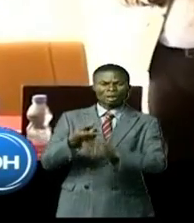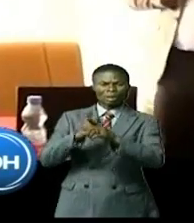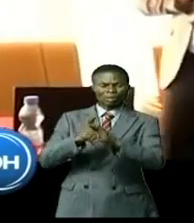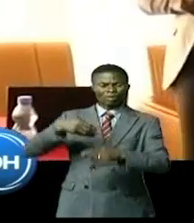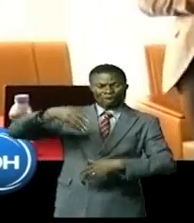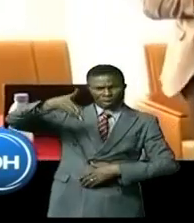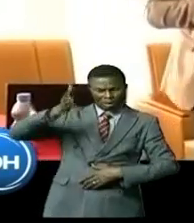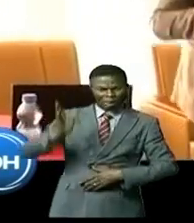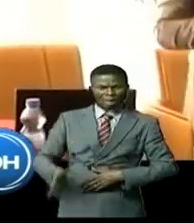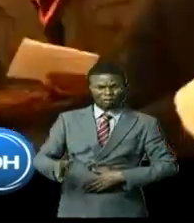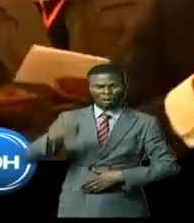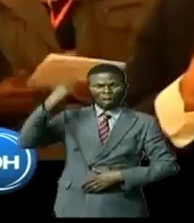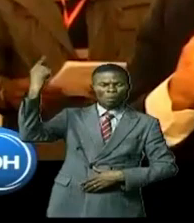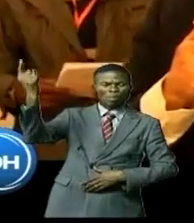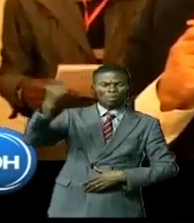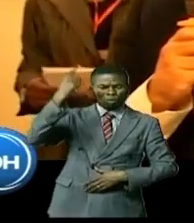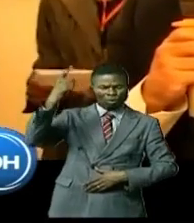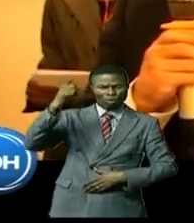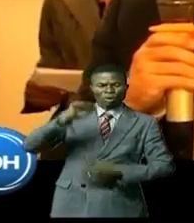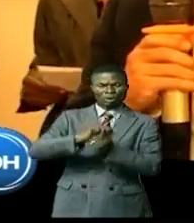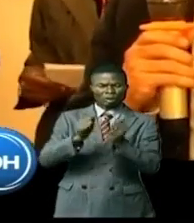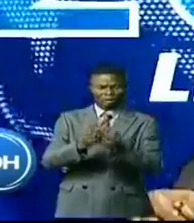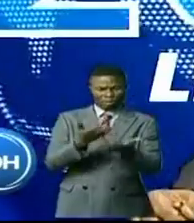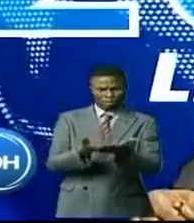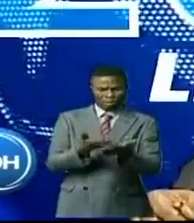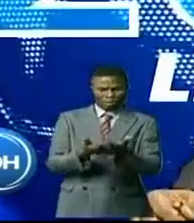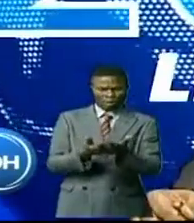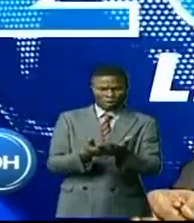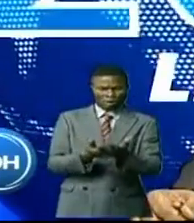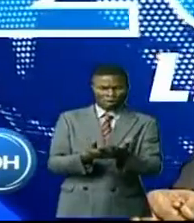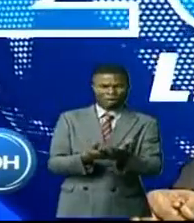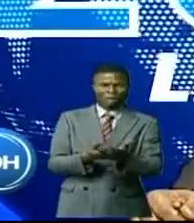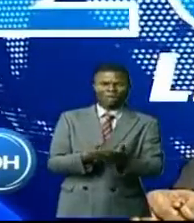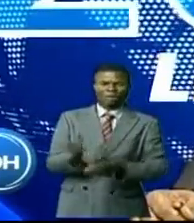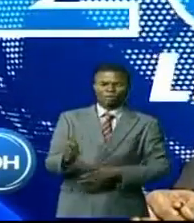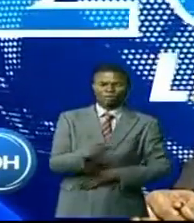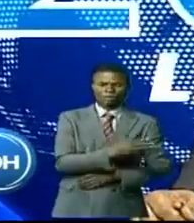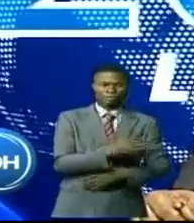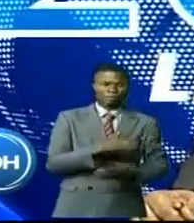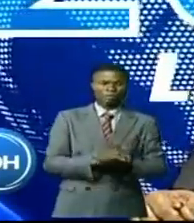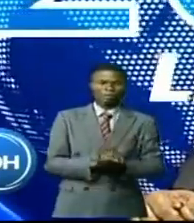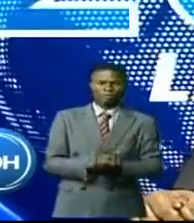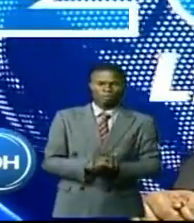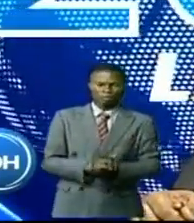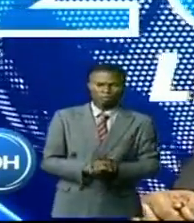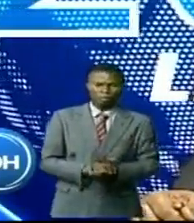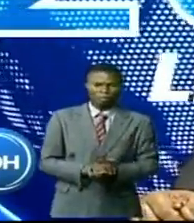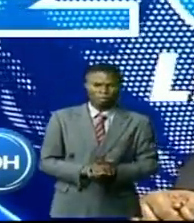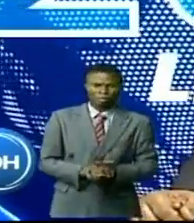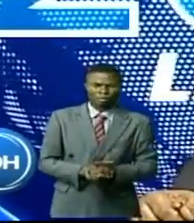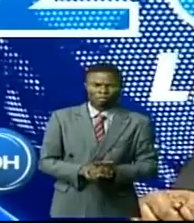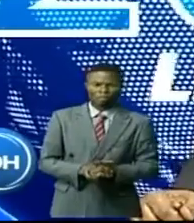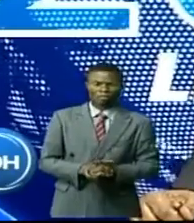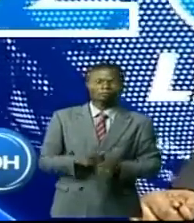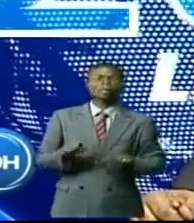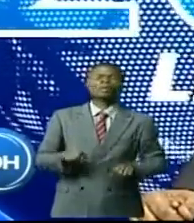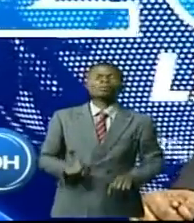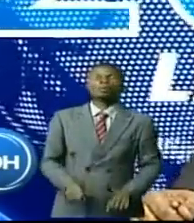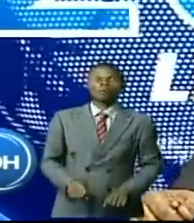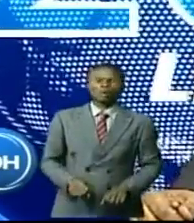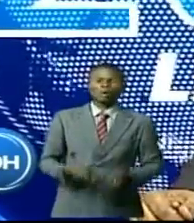experts de renommée mondiale dans le domaine. Elle durera. Et puis la nécrologie, avant